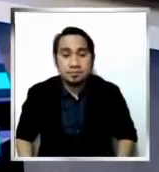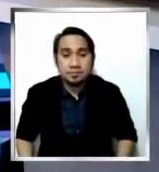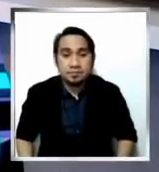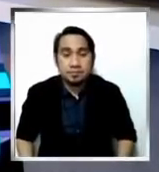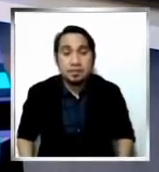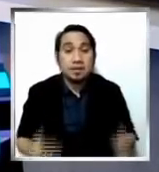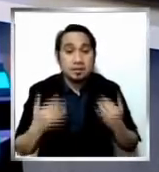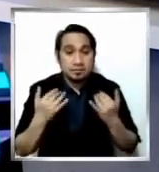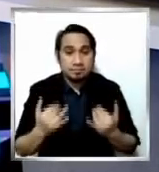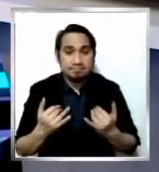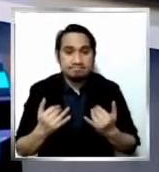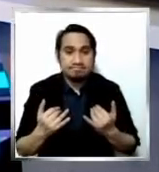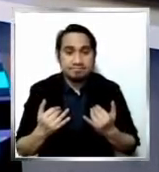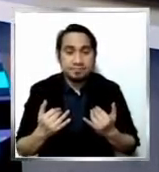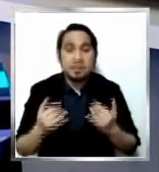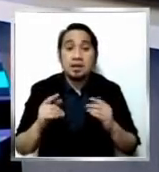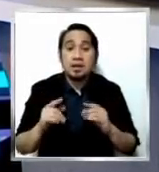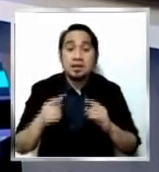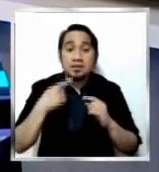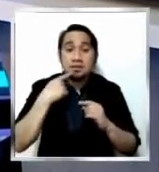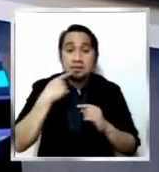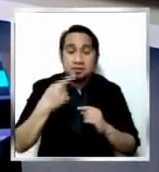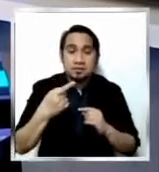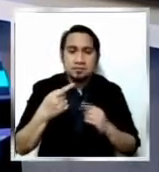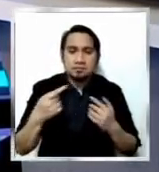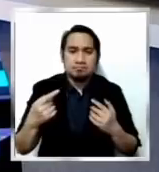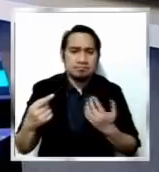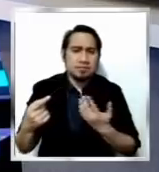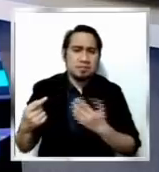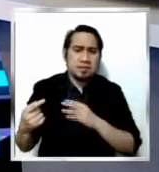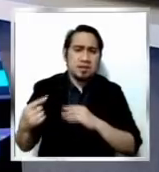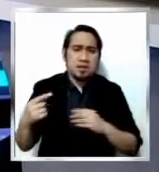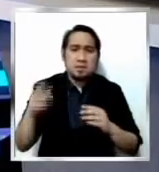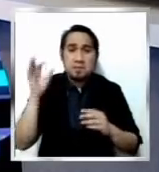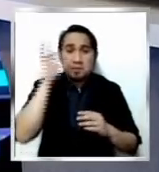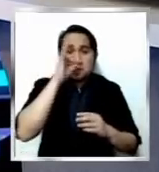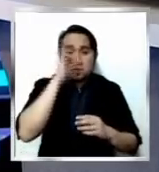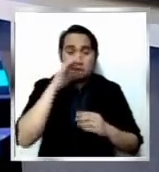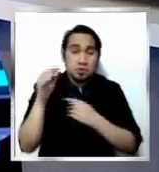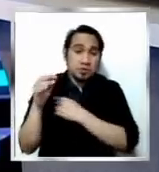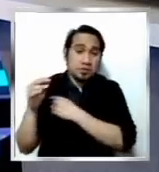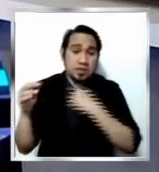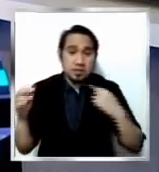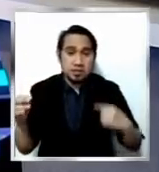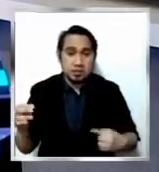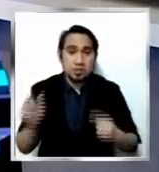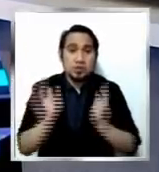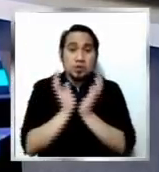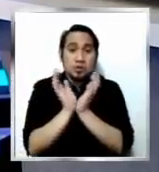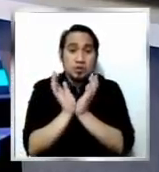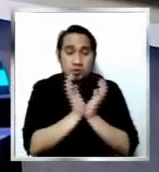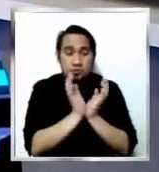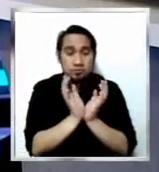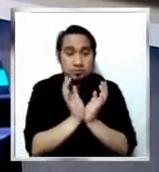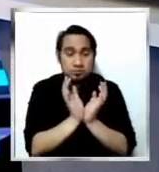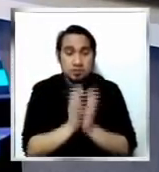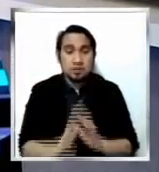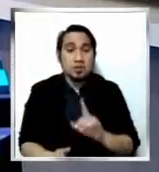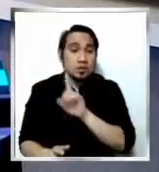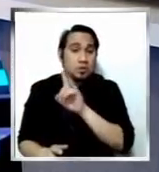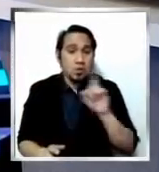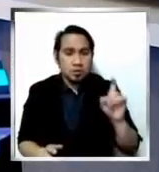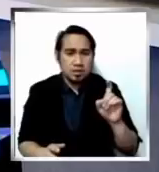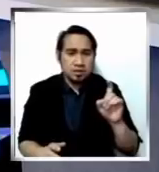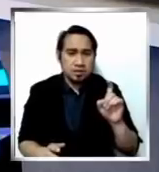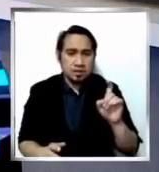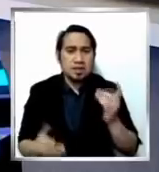Ibinunyag ng isang miyembro ng Filipino-Chinese community, si Teresita Ang-See, na aabot sa 100,000 na